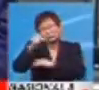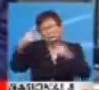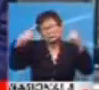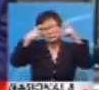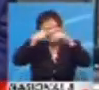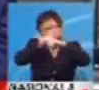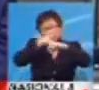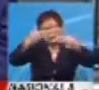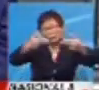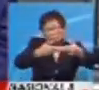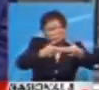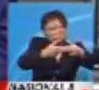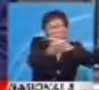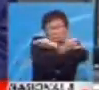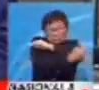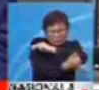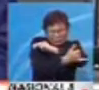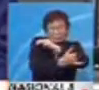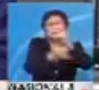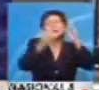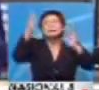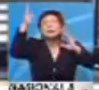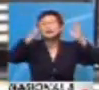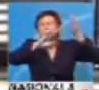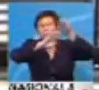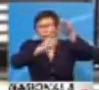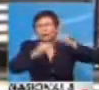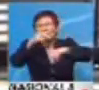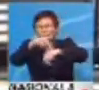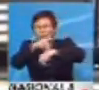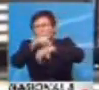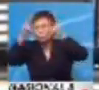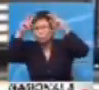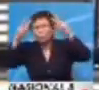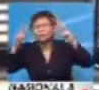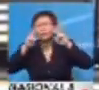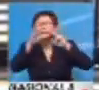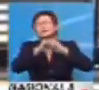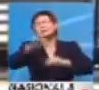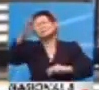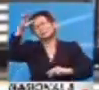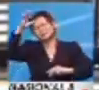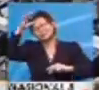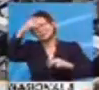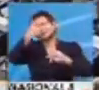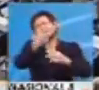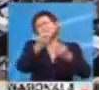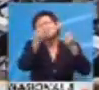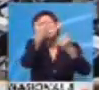melibatkan hubungan sesama negara yaitu Malaysia Brunei Filipina Vietnam dan Cina